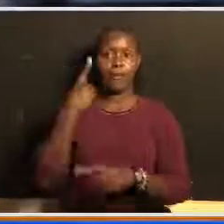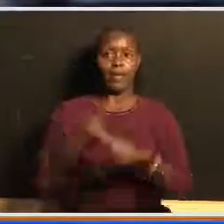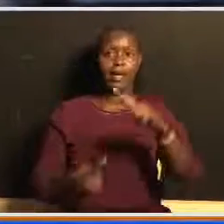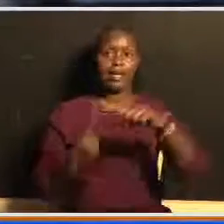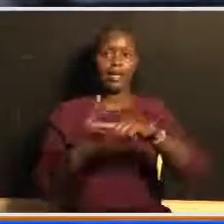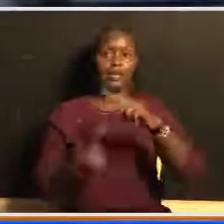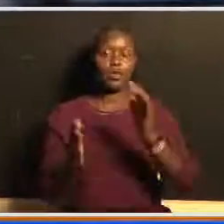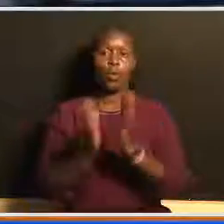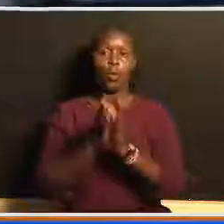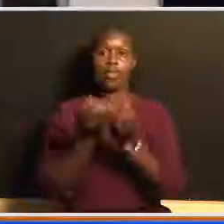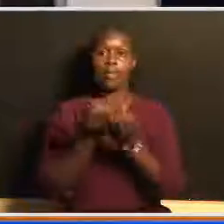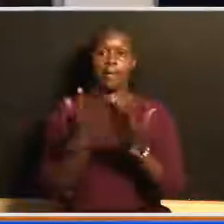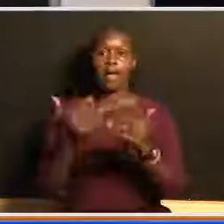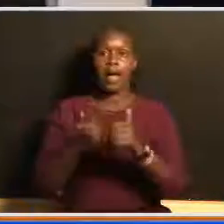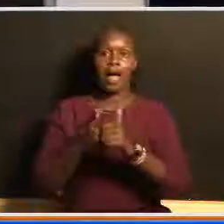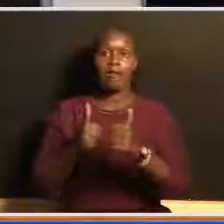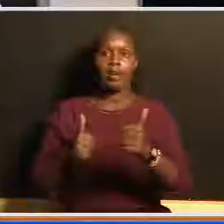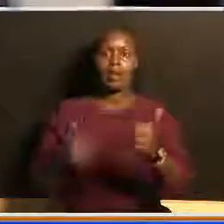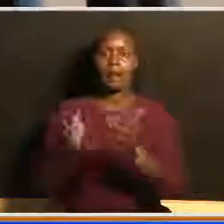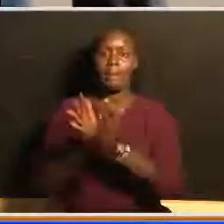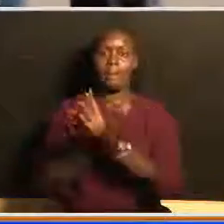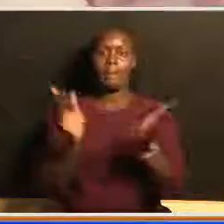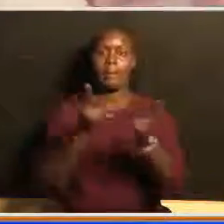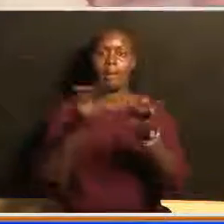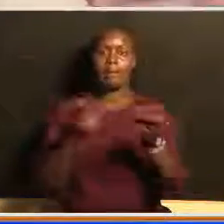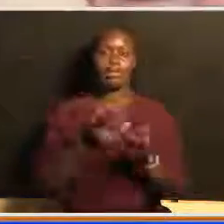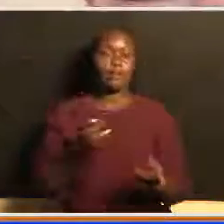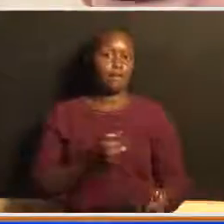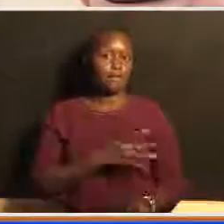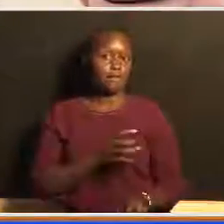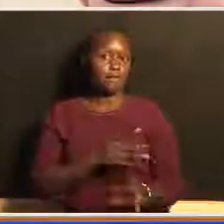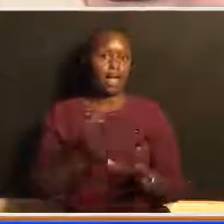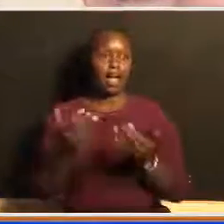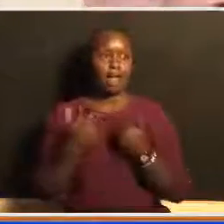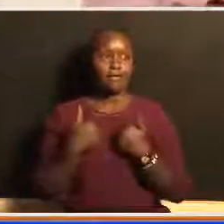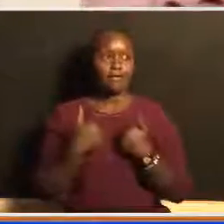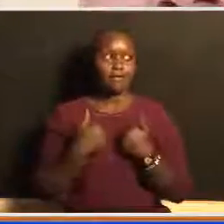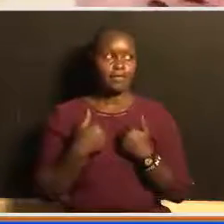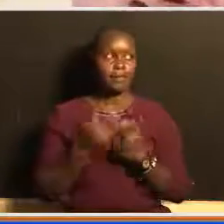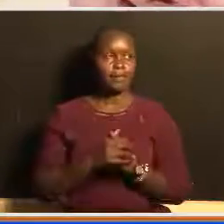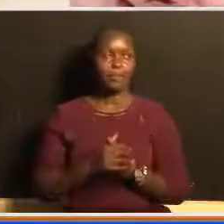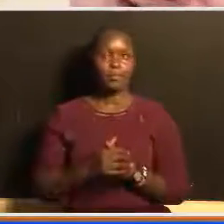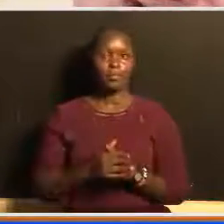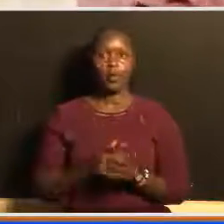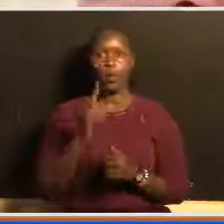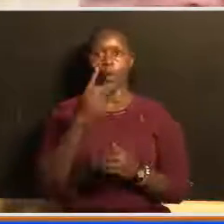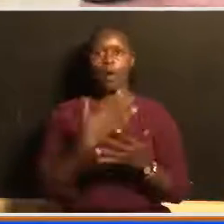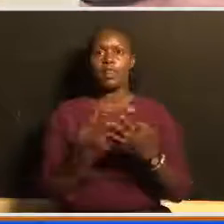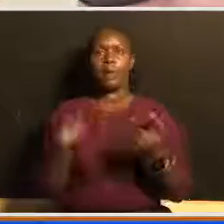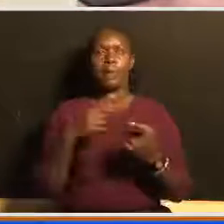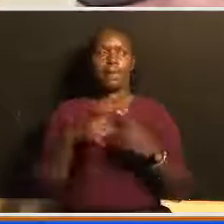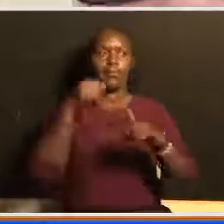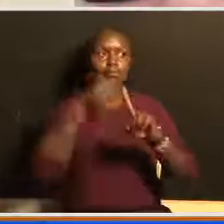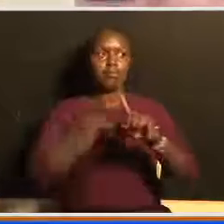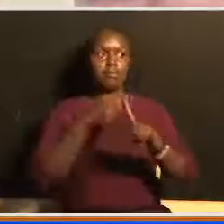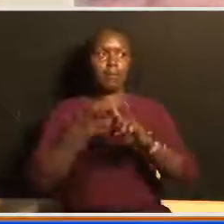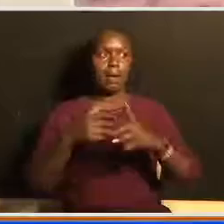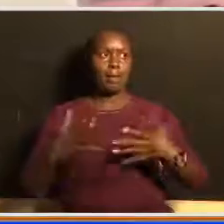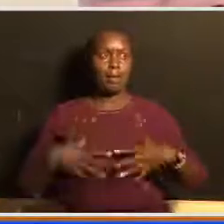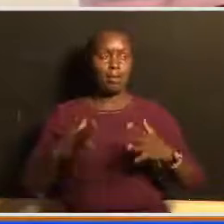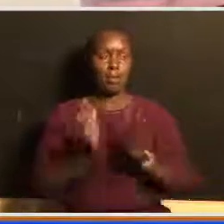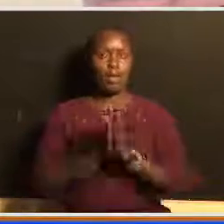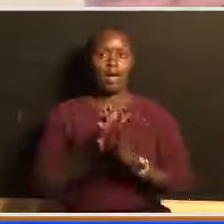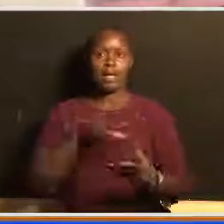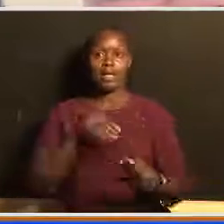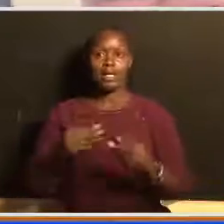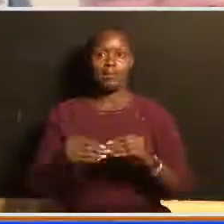albinos even avoiding public places out of Kitu yenye ningaimiza watu wote walemavu, whether ni ulemavu